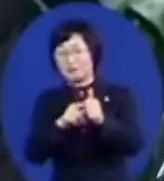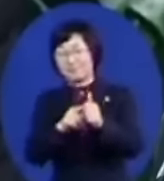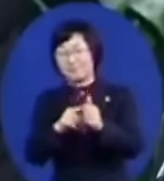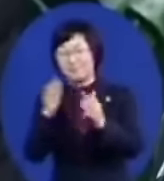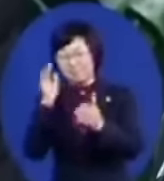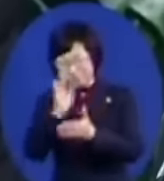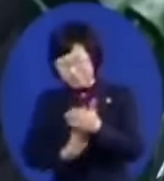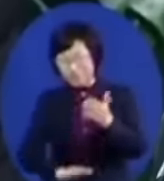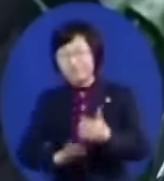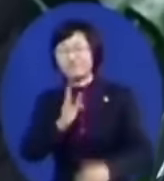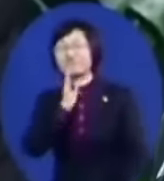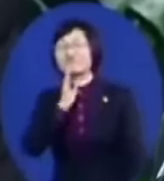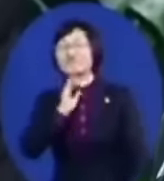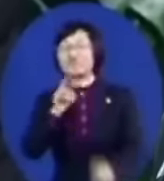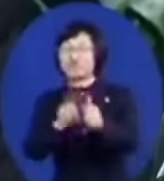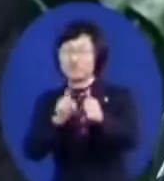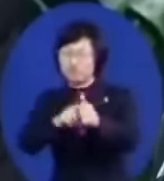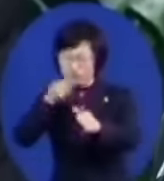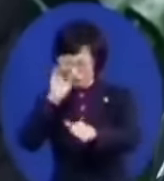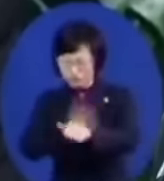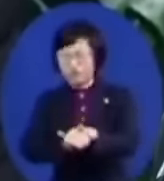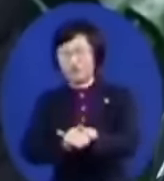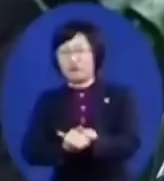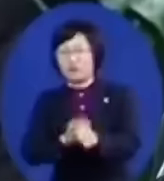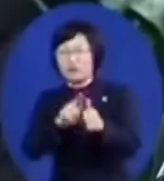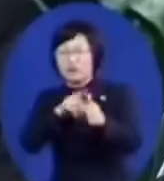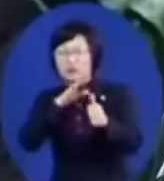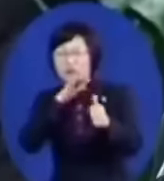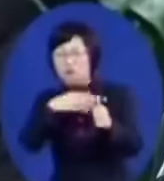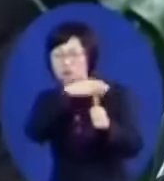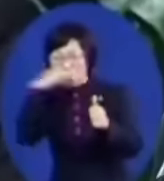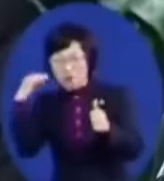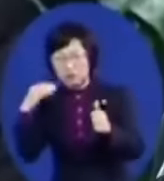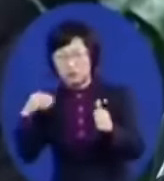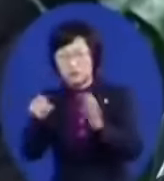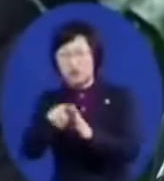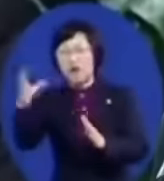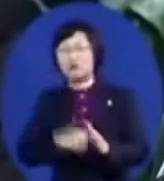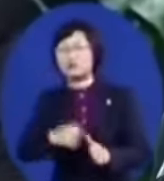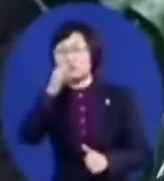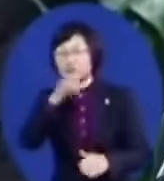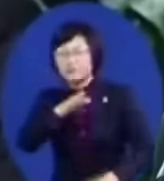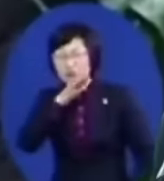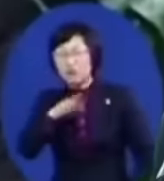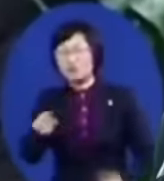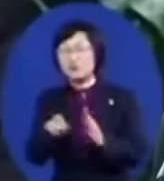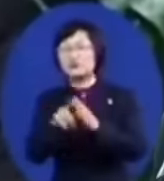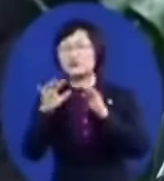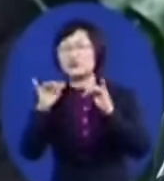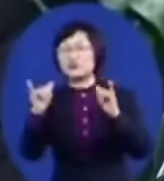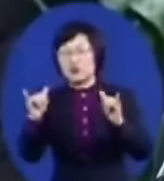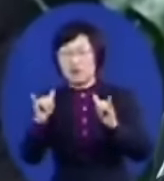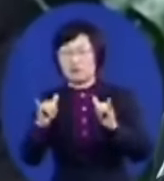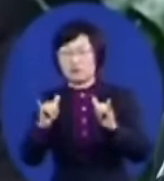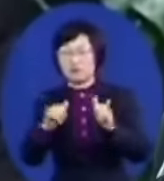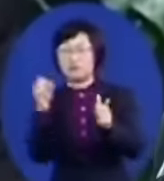박수를 치면서 너 잘한다, 네가 정말 올바른 신앙을 가지고 있다고 칭찬했다는 글을 읽어본 적이 있습니다.